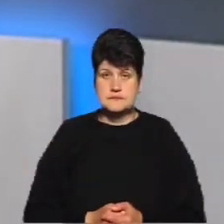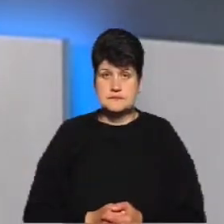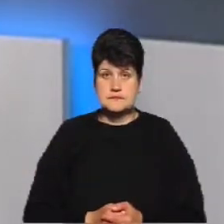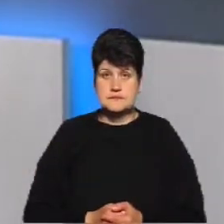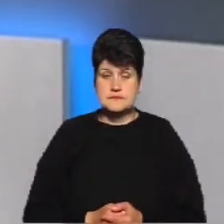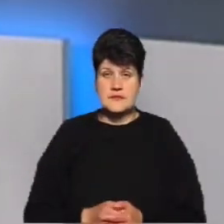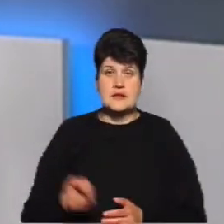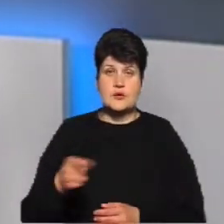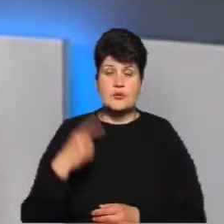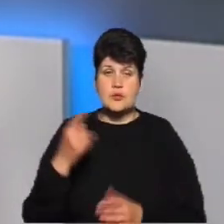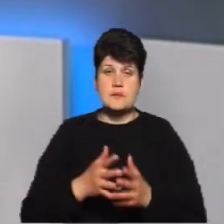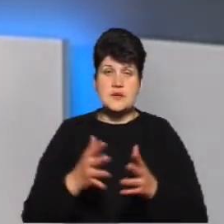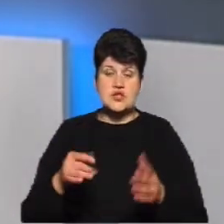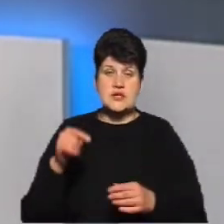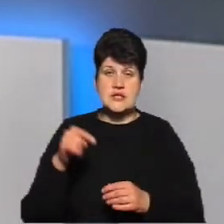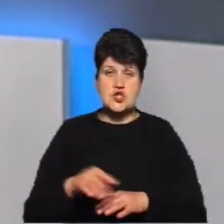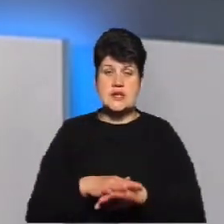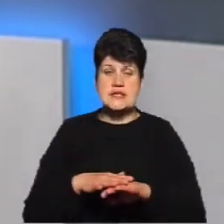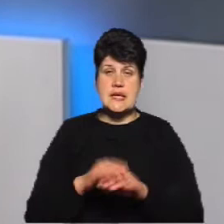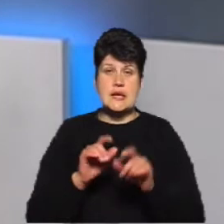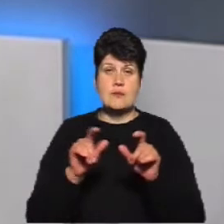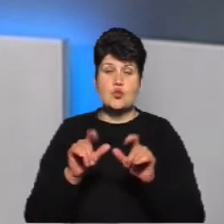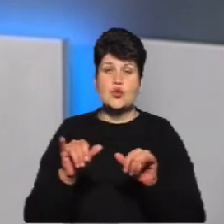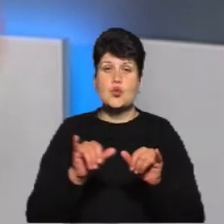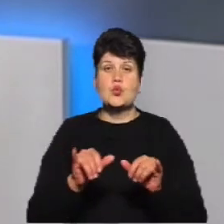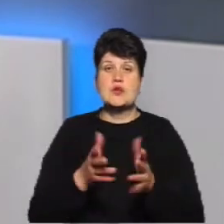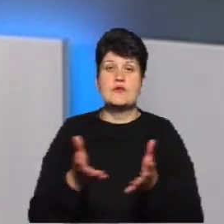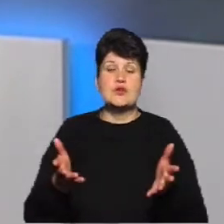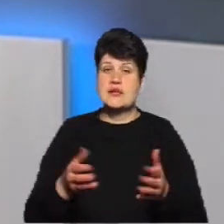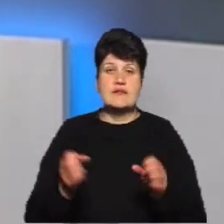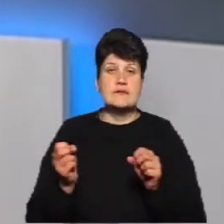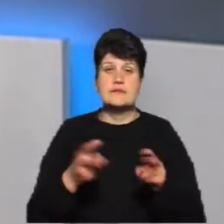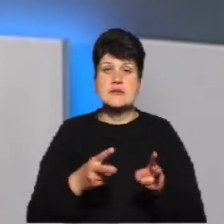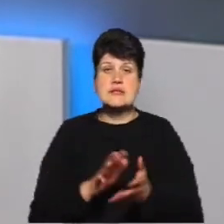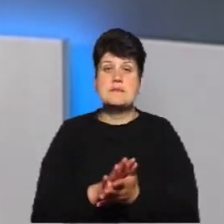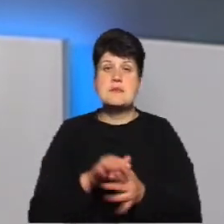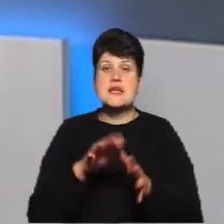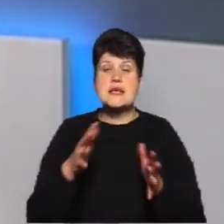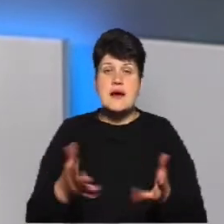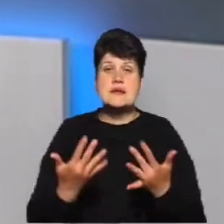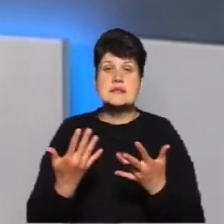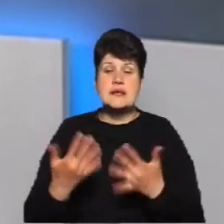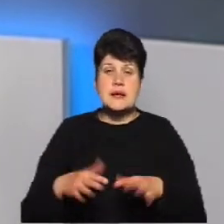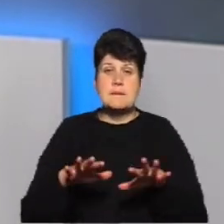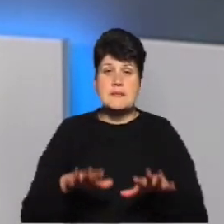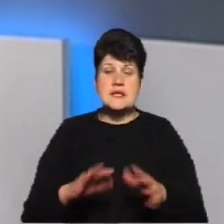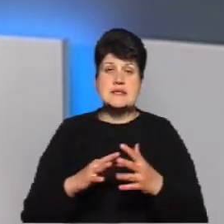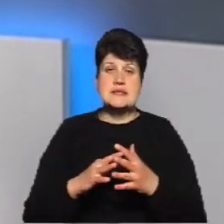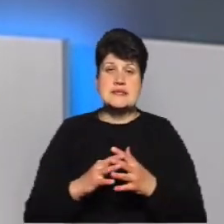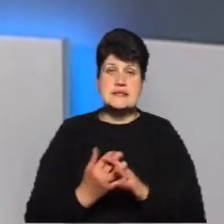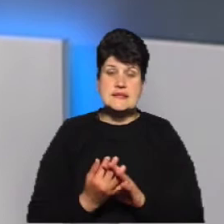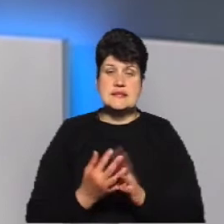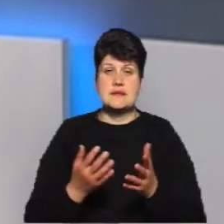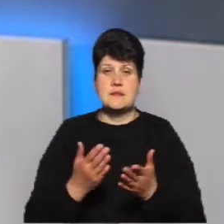більше тисячі населених пунктів, куди вони дівають сміття, і скільки міст, сіл і селищ взагалі мають